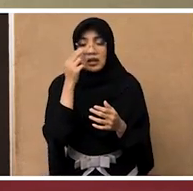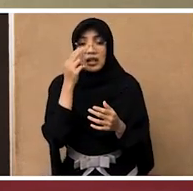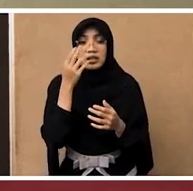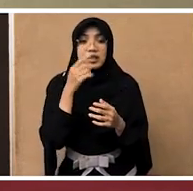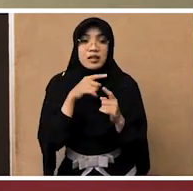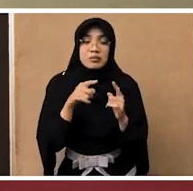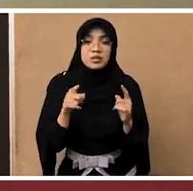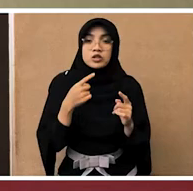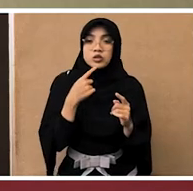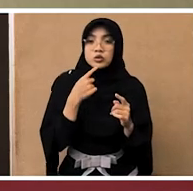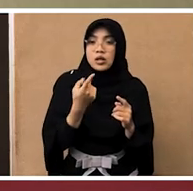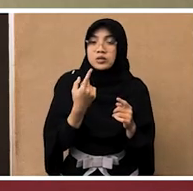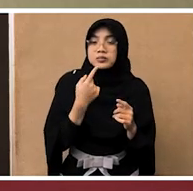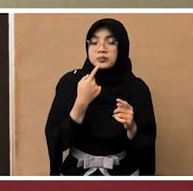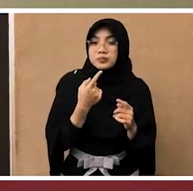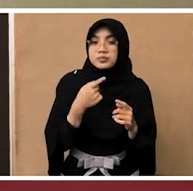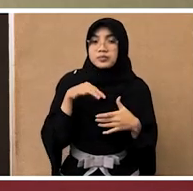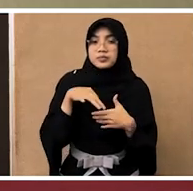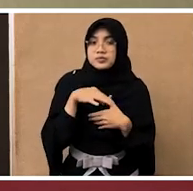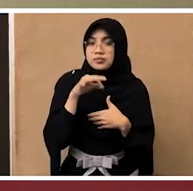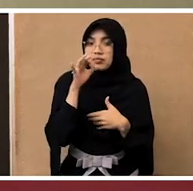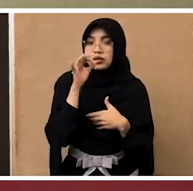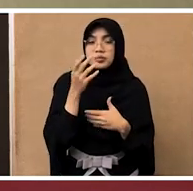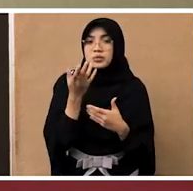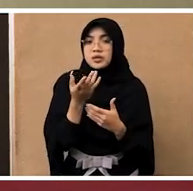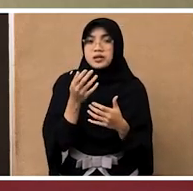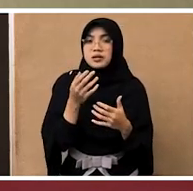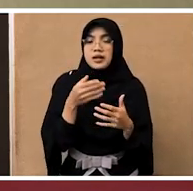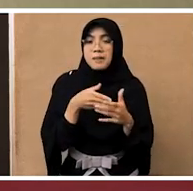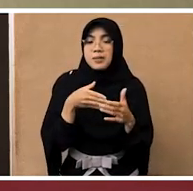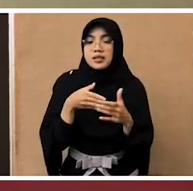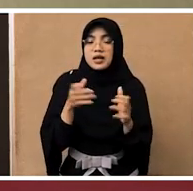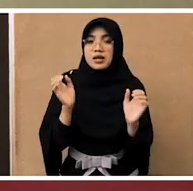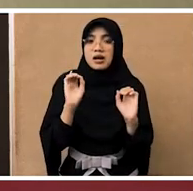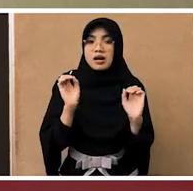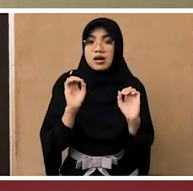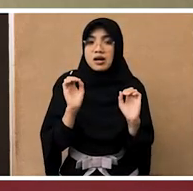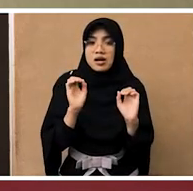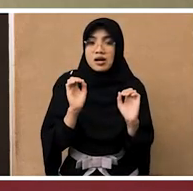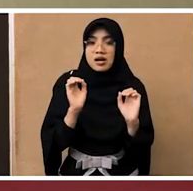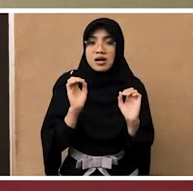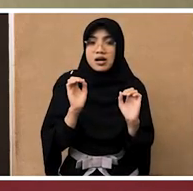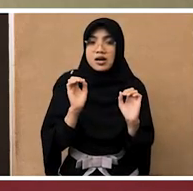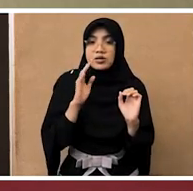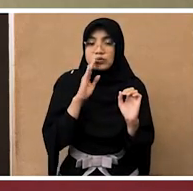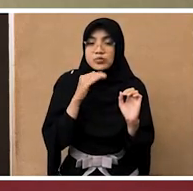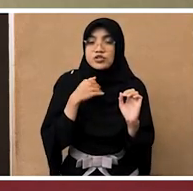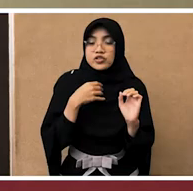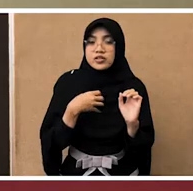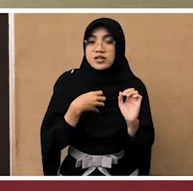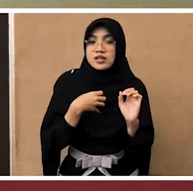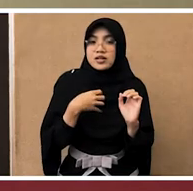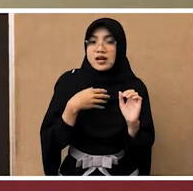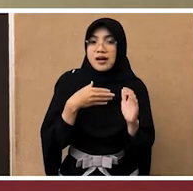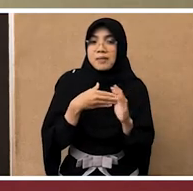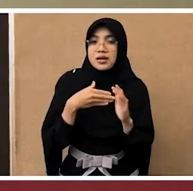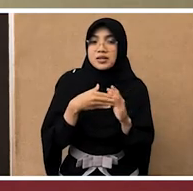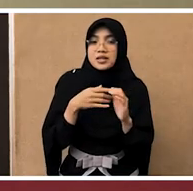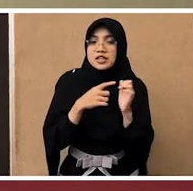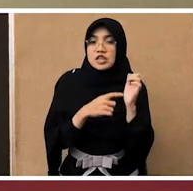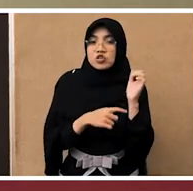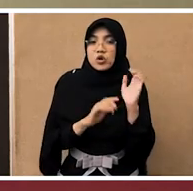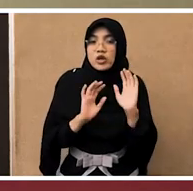soal apa soal jiwa misalkan dia nggak punya hambatan kejiwaan dia punya hanya punya hambatan